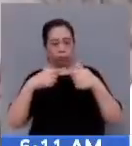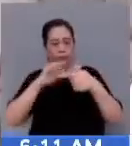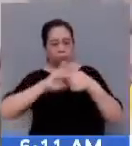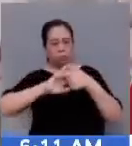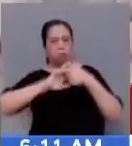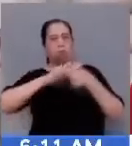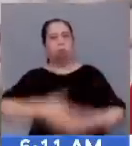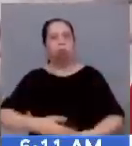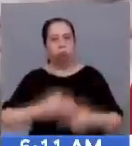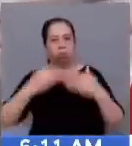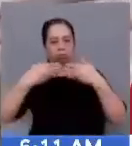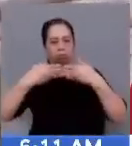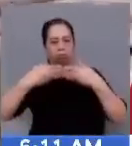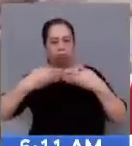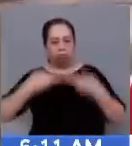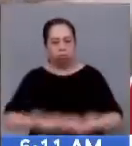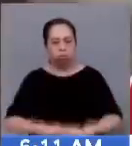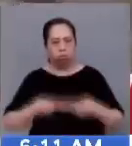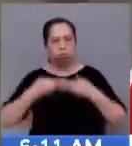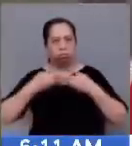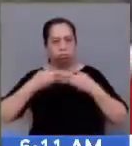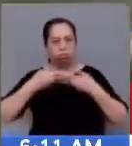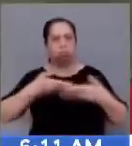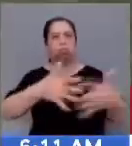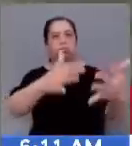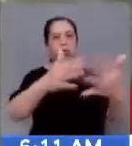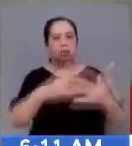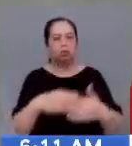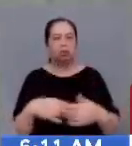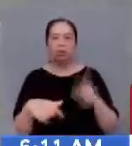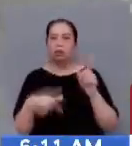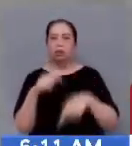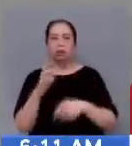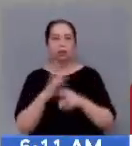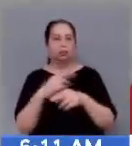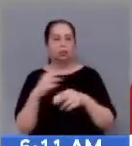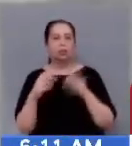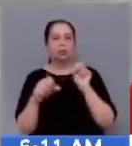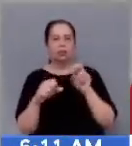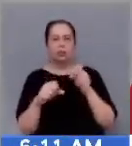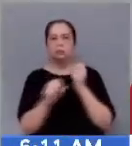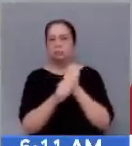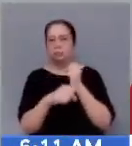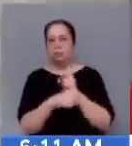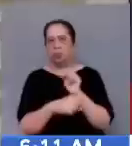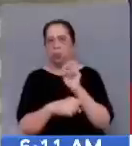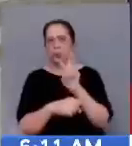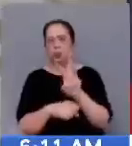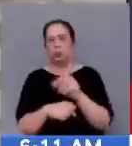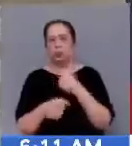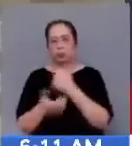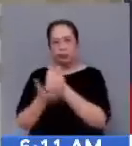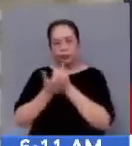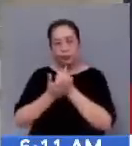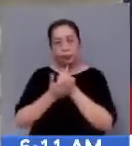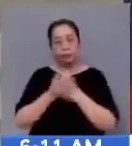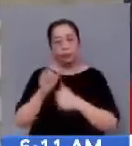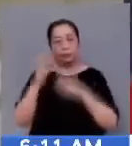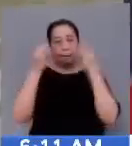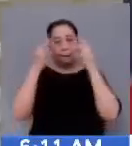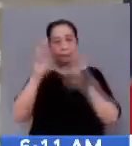Okay. Nabiyan repair yun. Sa tulong rin ng Valenzuela City kay Mayor Rex, nagbigay sila